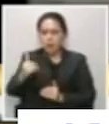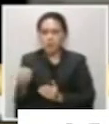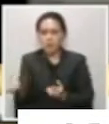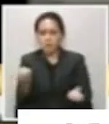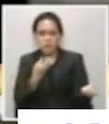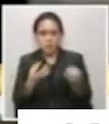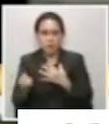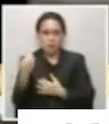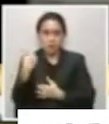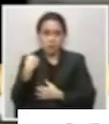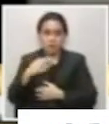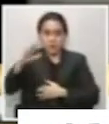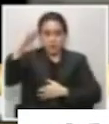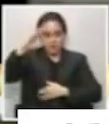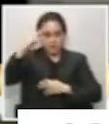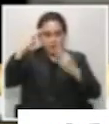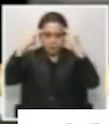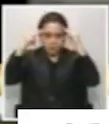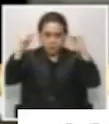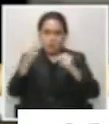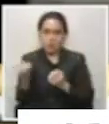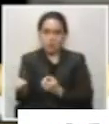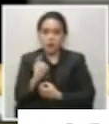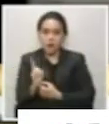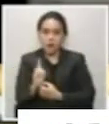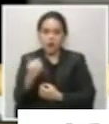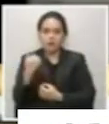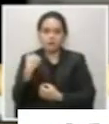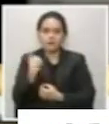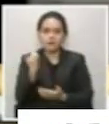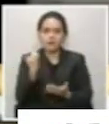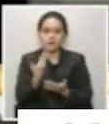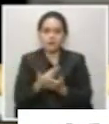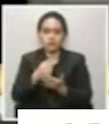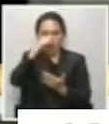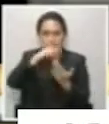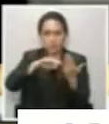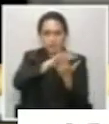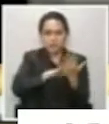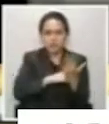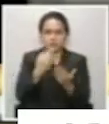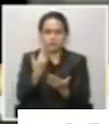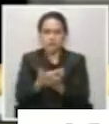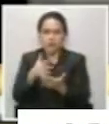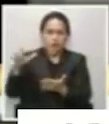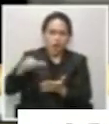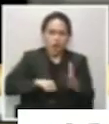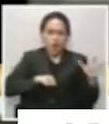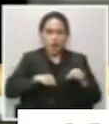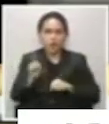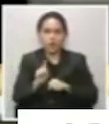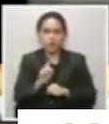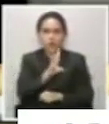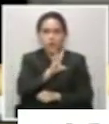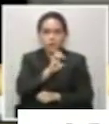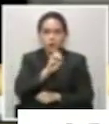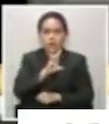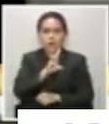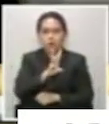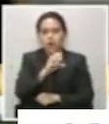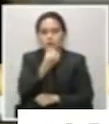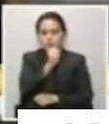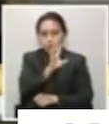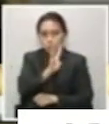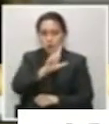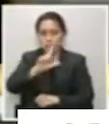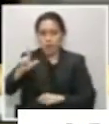ธ์หัวหน้ารัฐบาลใช้เงินประเทศมากมายขนาดนี้ถึง16ล้านล้านแต่คนจน